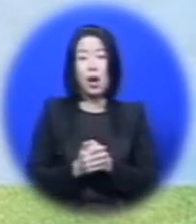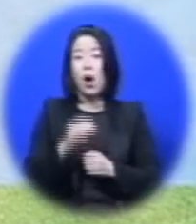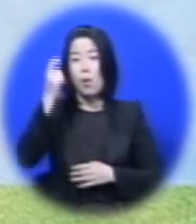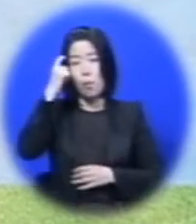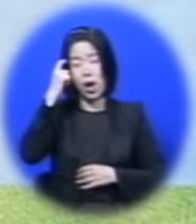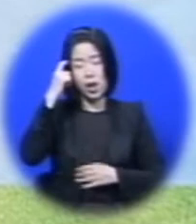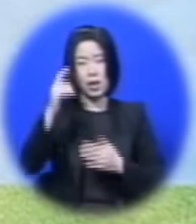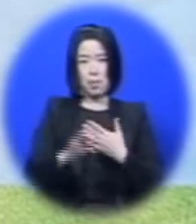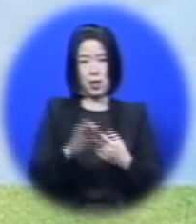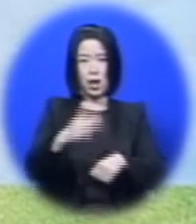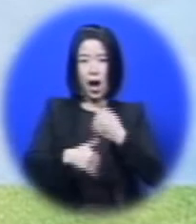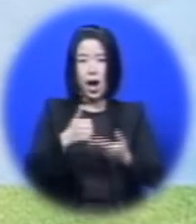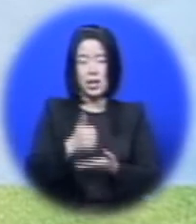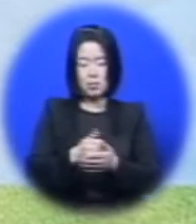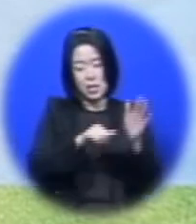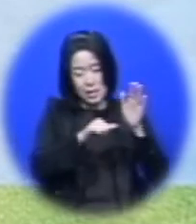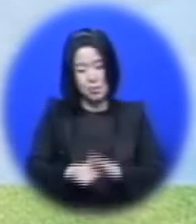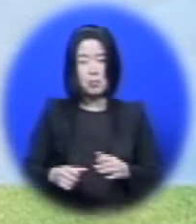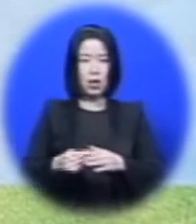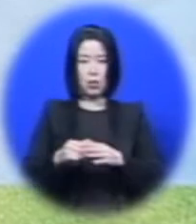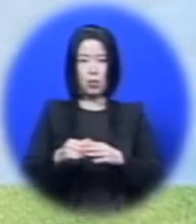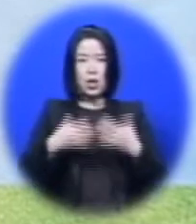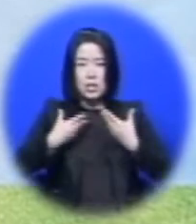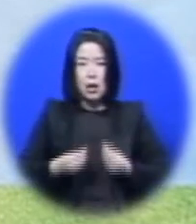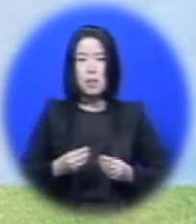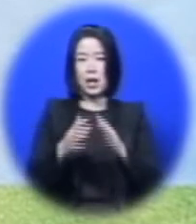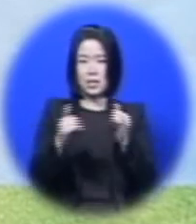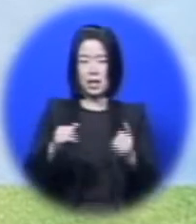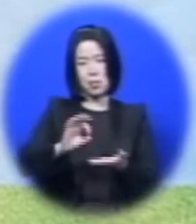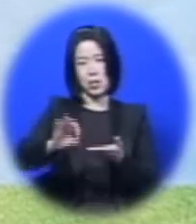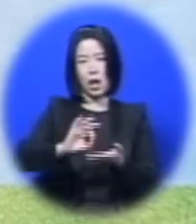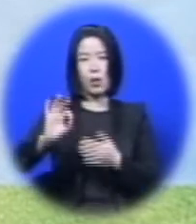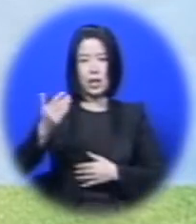왜냐하면 하나님은 실패하고 절망한 사람을 쓰시기 때문에